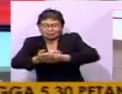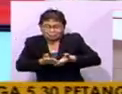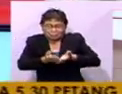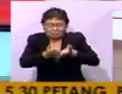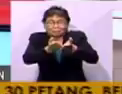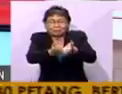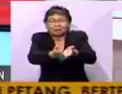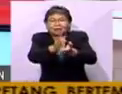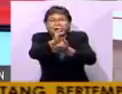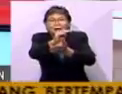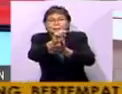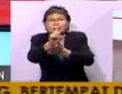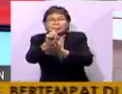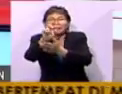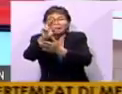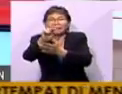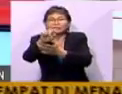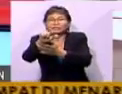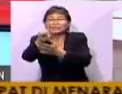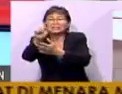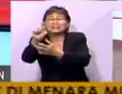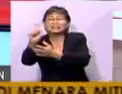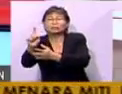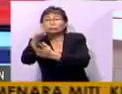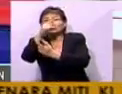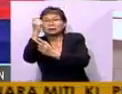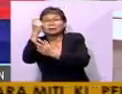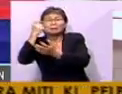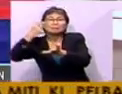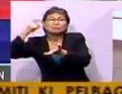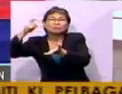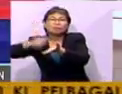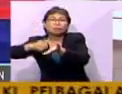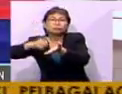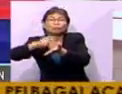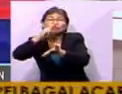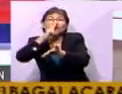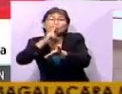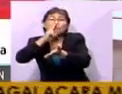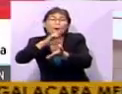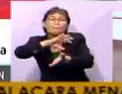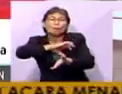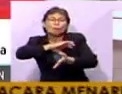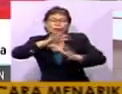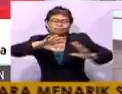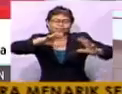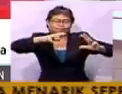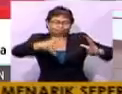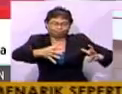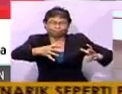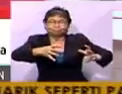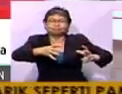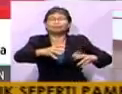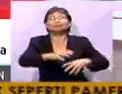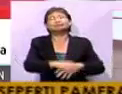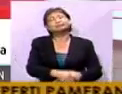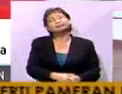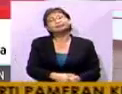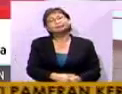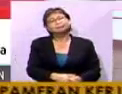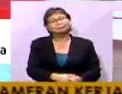tangki MTMGT-1. Ia susulan notis merah yang dikeluarkan Polis Antarabangsa Interpol.